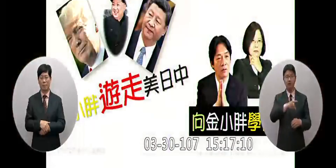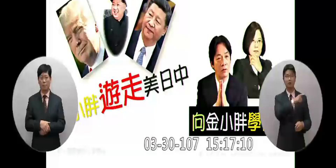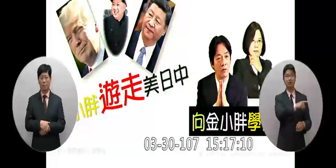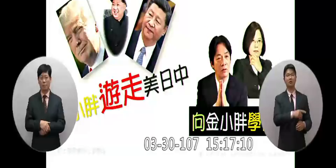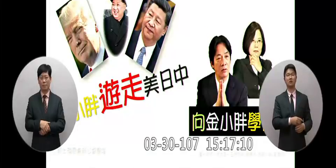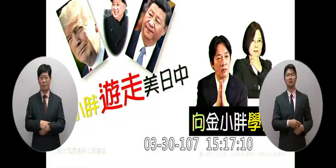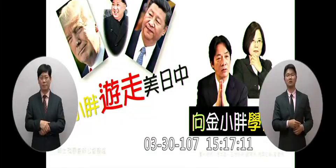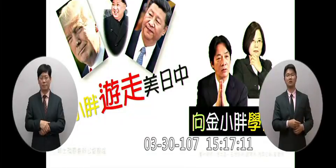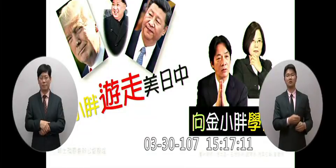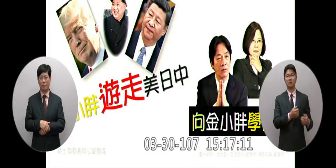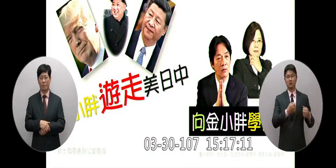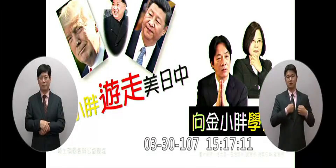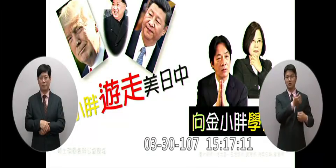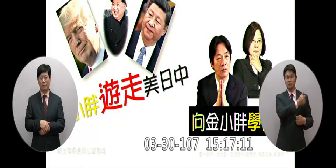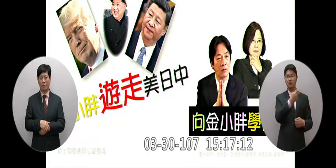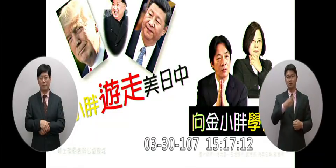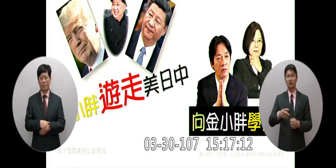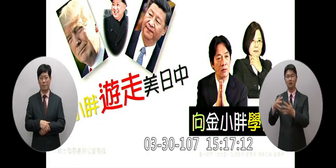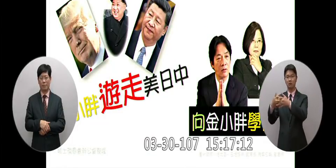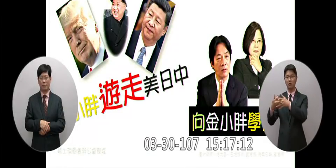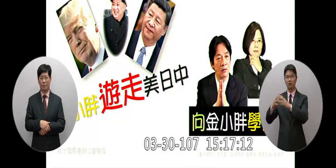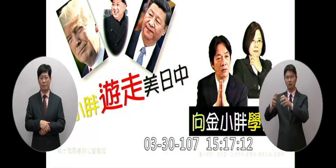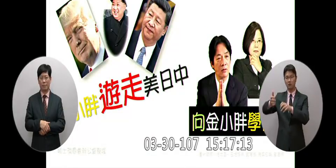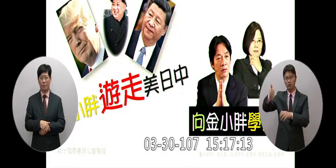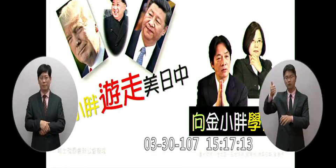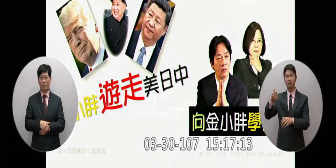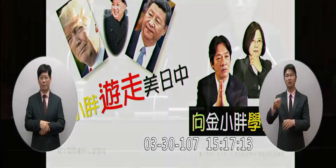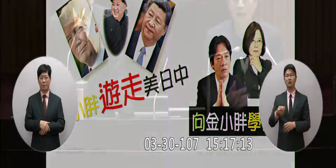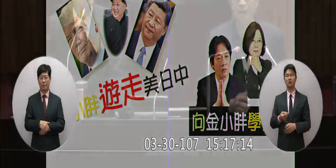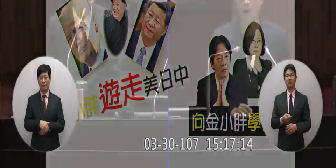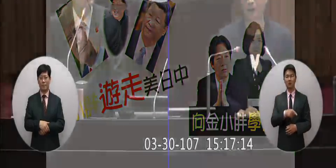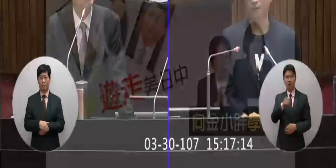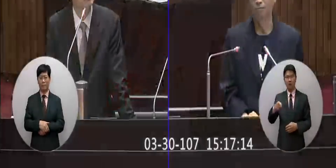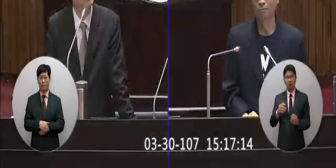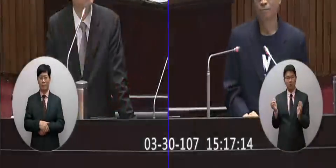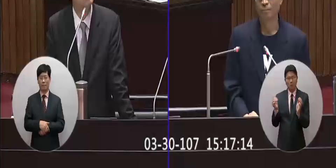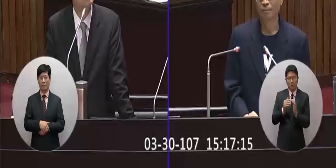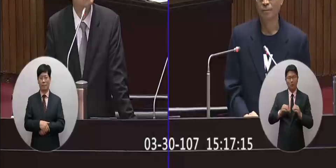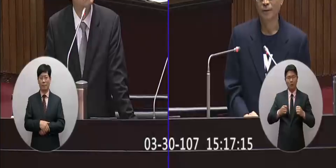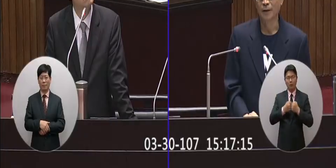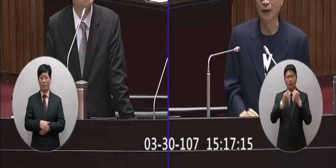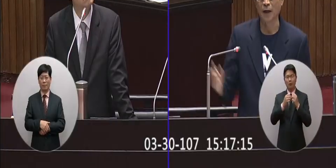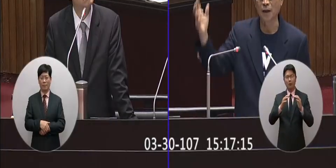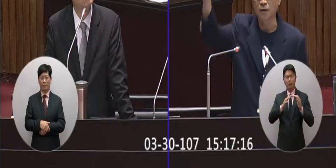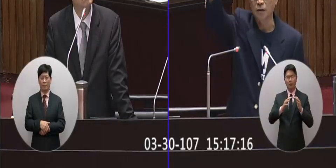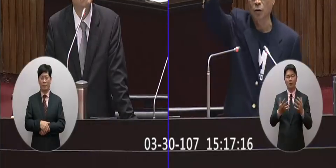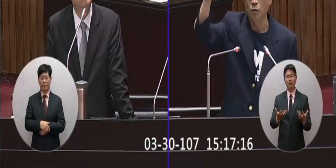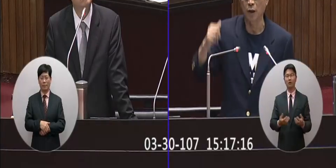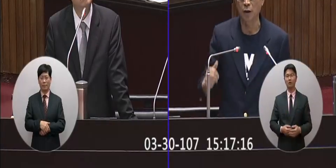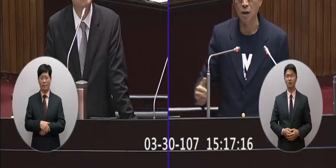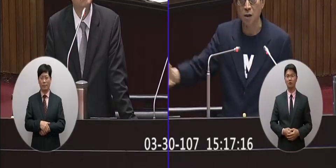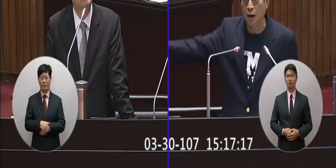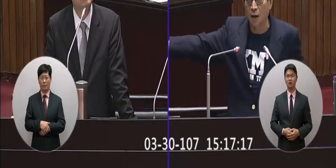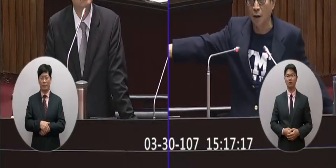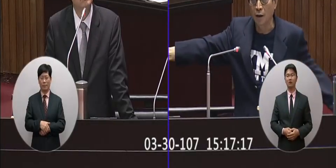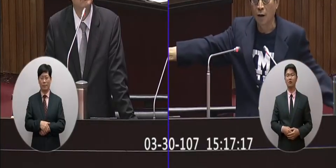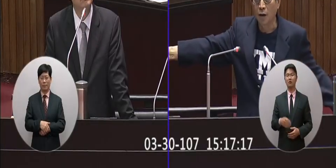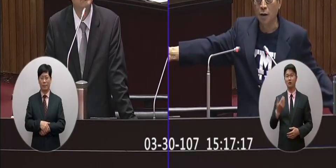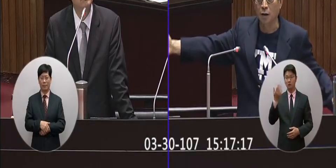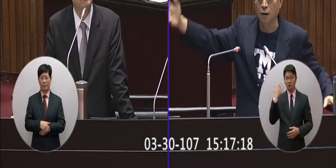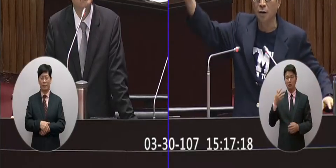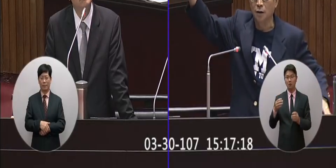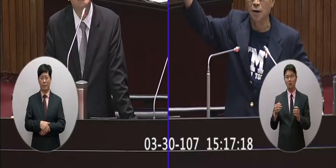Trump， 特别是跟美国总统川普啊，差一点打起来了。 两个试射火箭，他现